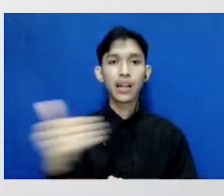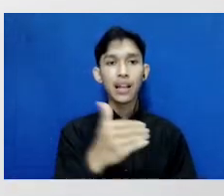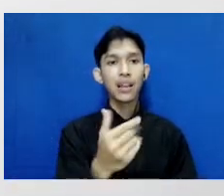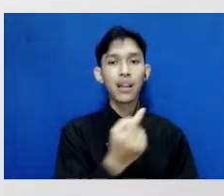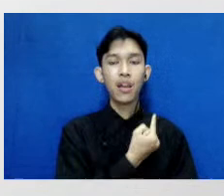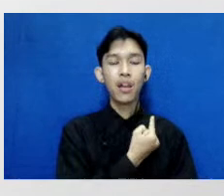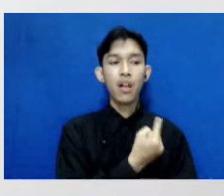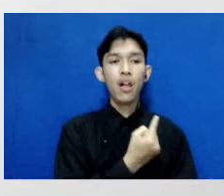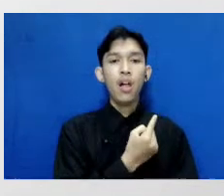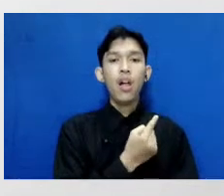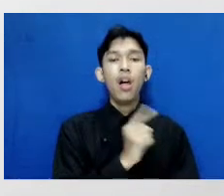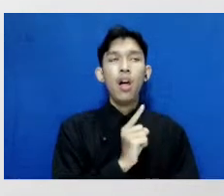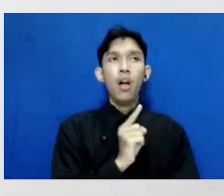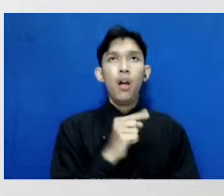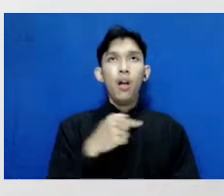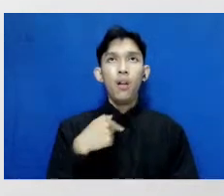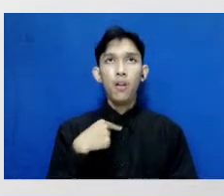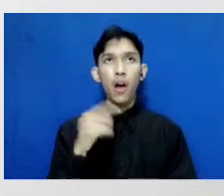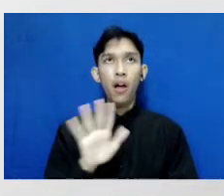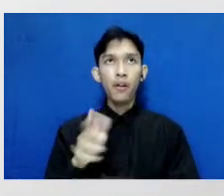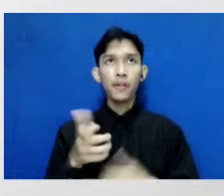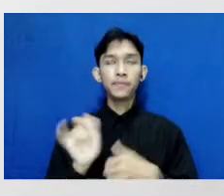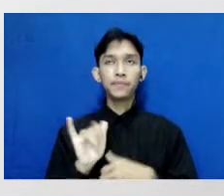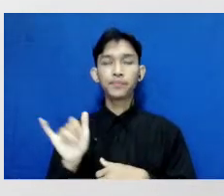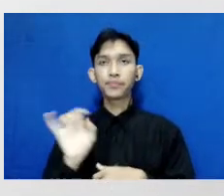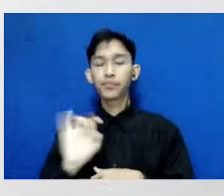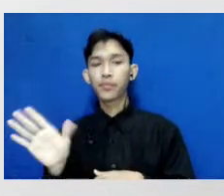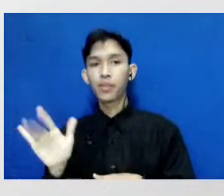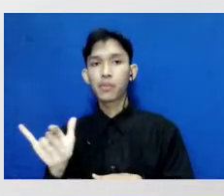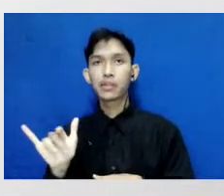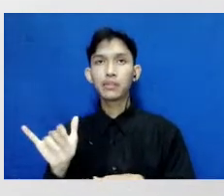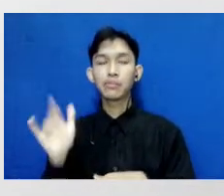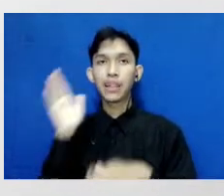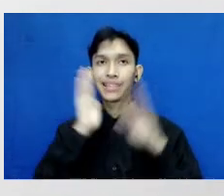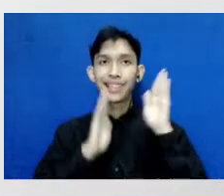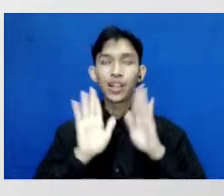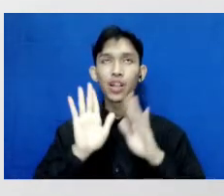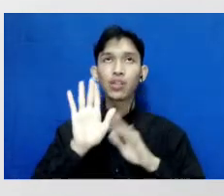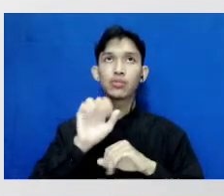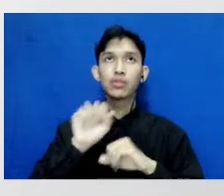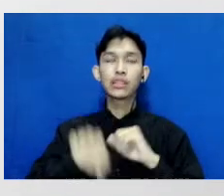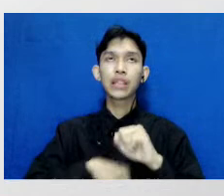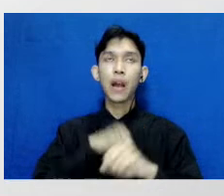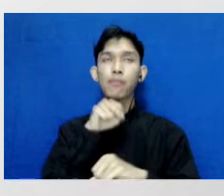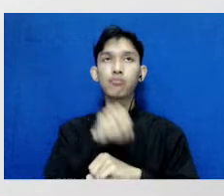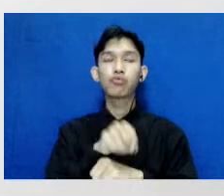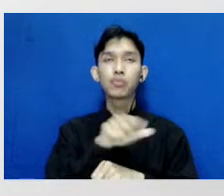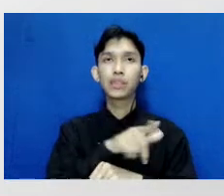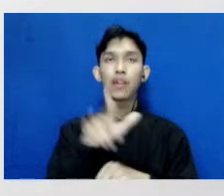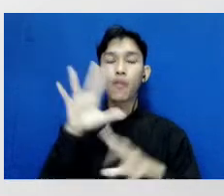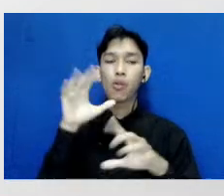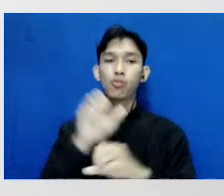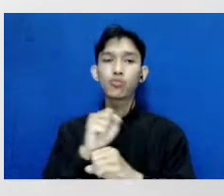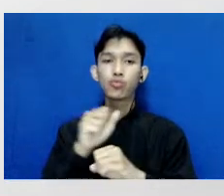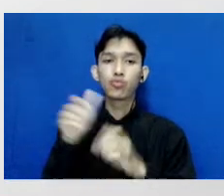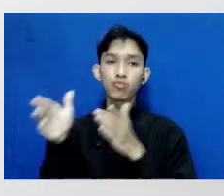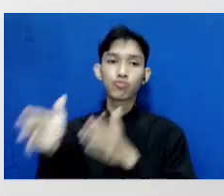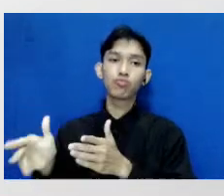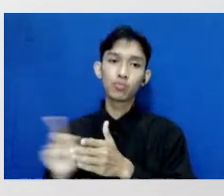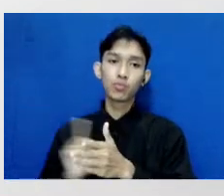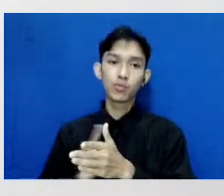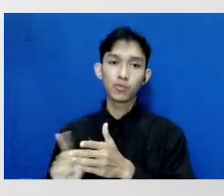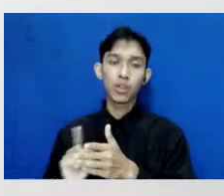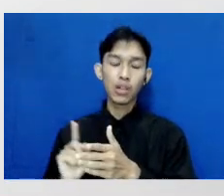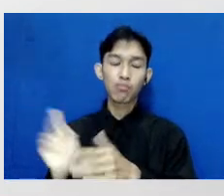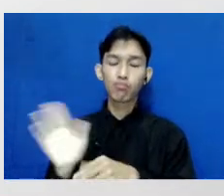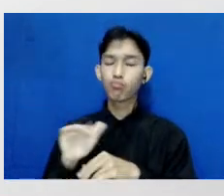Karena kita tidak seperti misalnya Malaysia atau Singapura yang saya pahami, mereka fokus kepada sektor privat tetapi tidak terhadap sektor